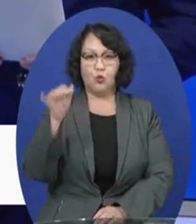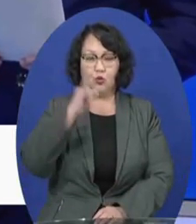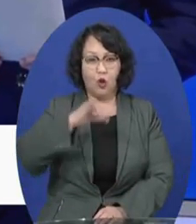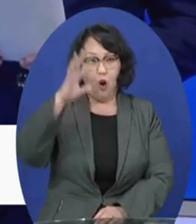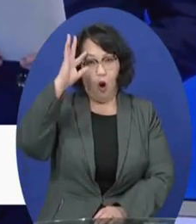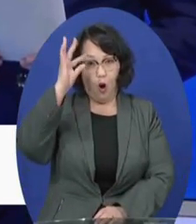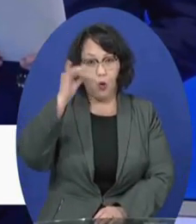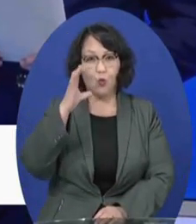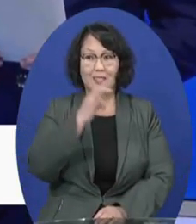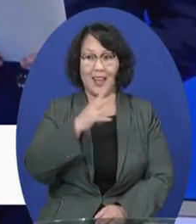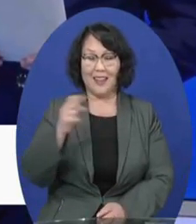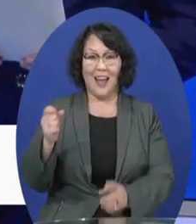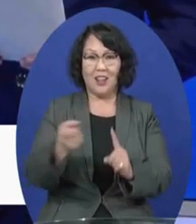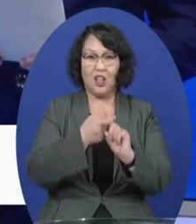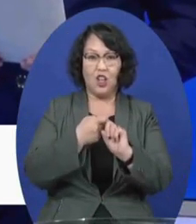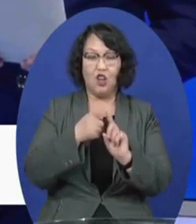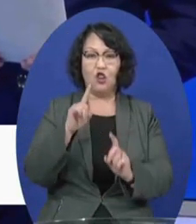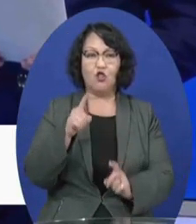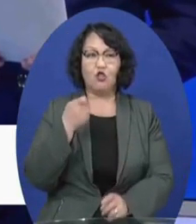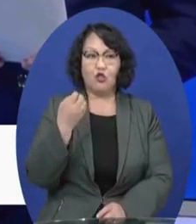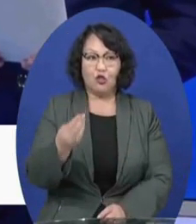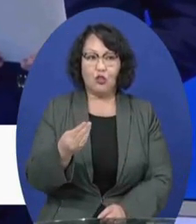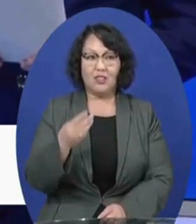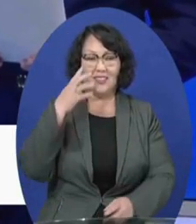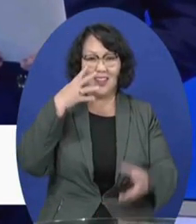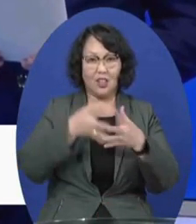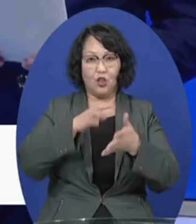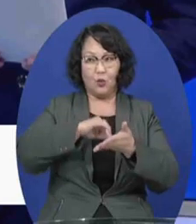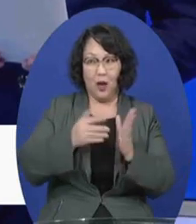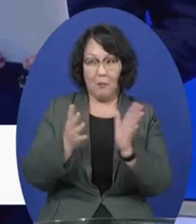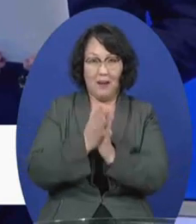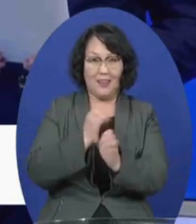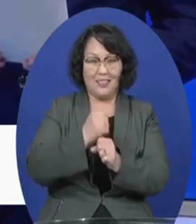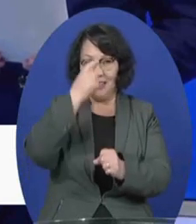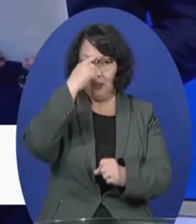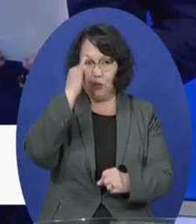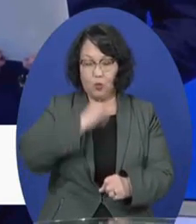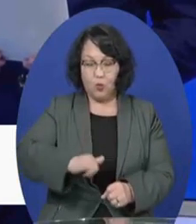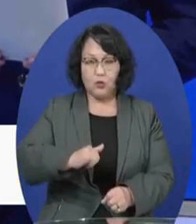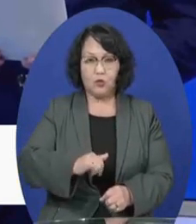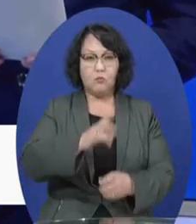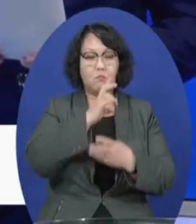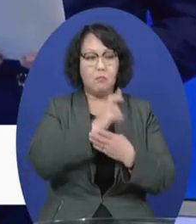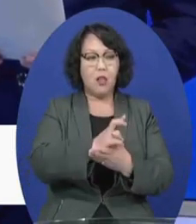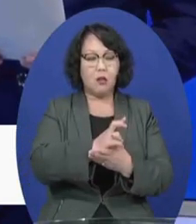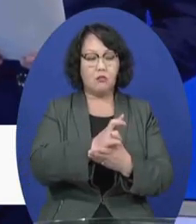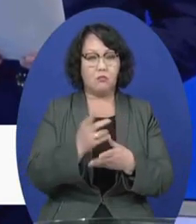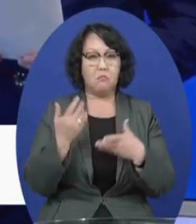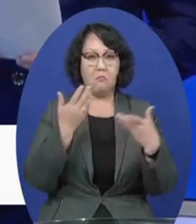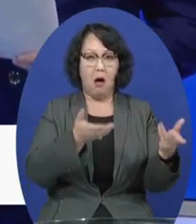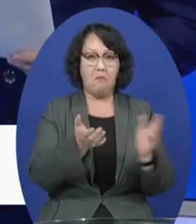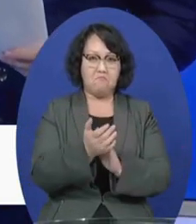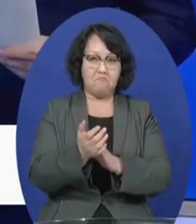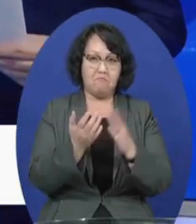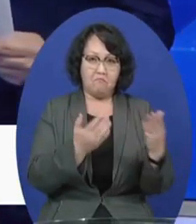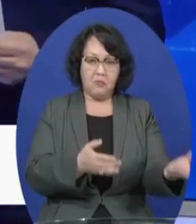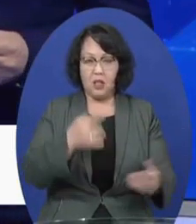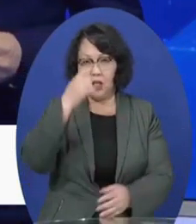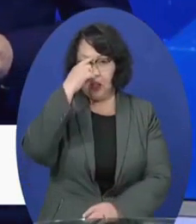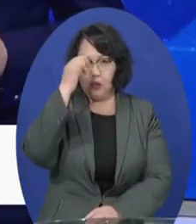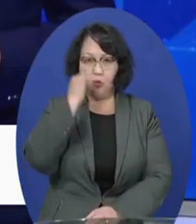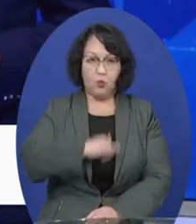хөрш. За стратегийн түншээ энтэг улсын хувьд бол одоо өнөөдөр ийхүү буцалтгүй тусламжаар вакциныг гардуулан өглөө. За бүгд найрамдах энтэг